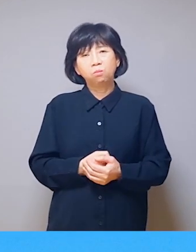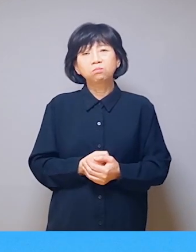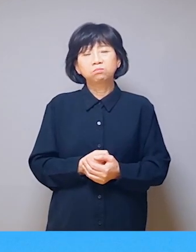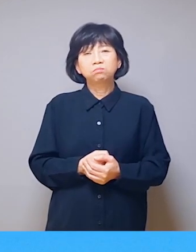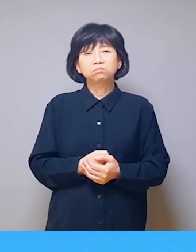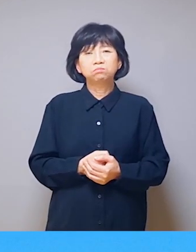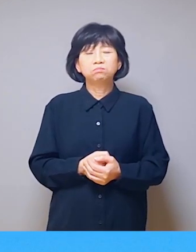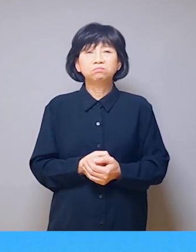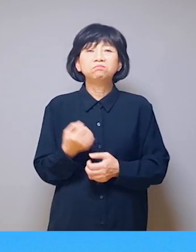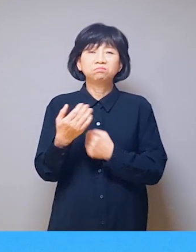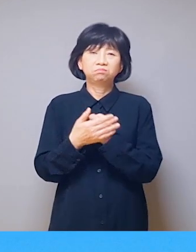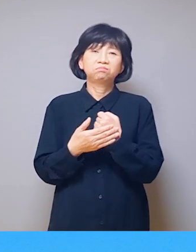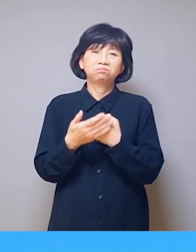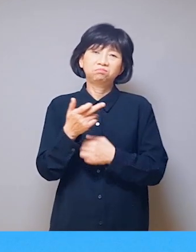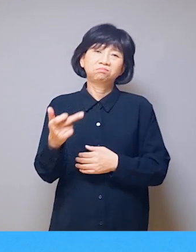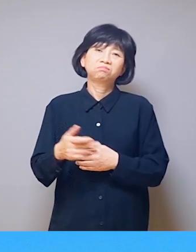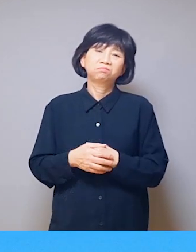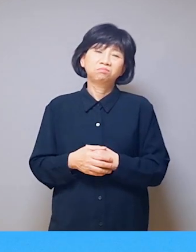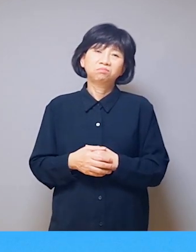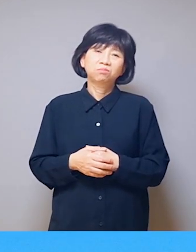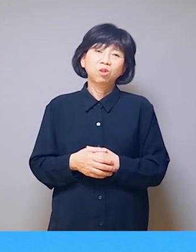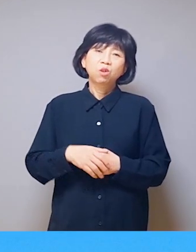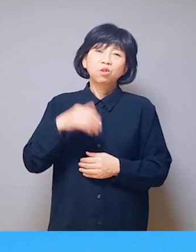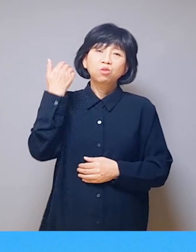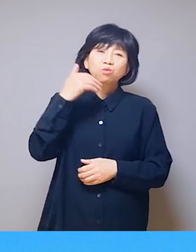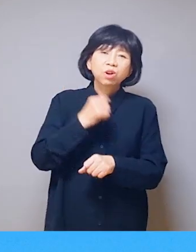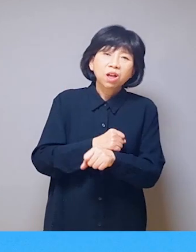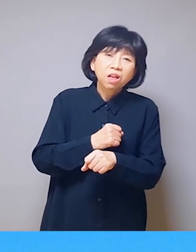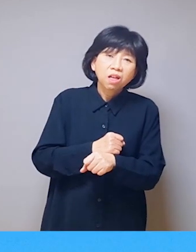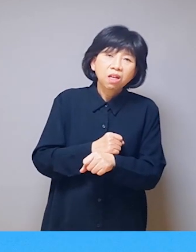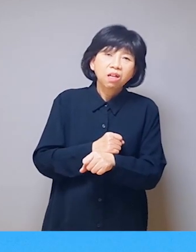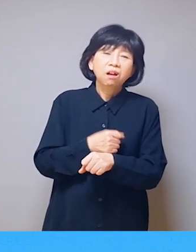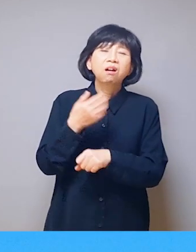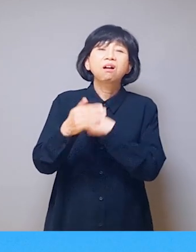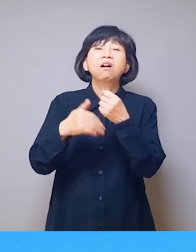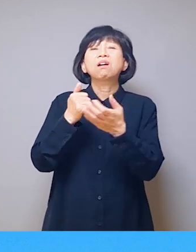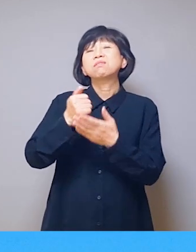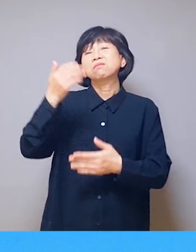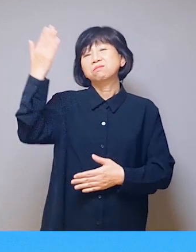그런 은혜가 있어요. 누가 하신다? 하나님이 하신다.